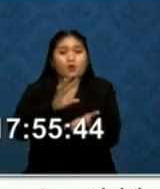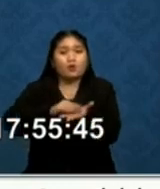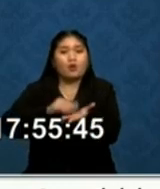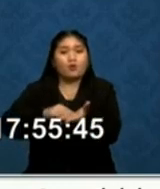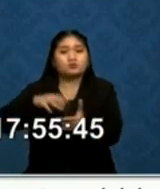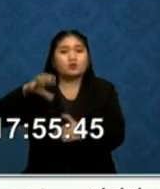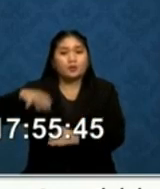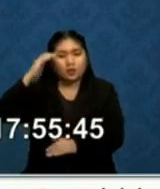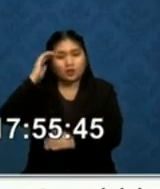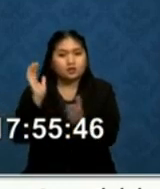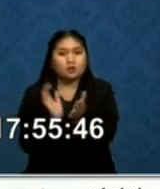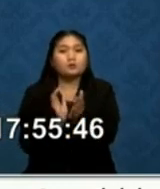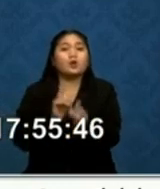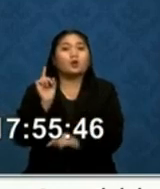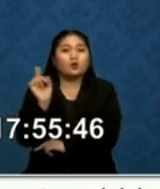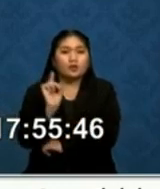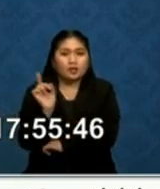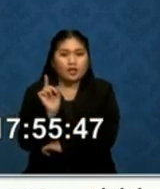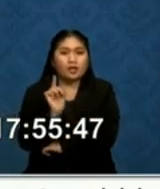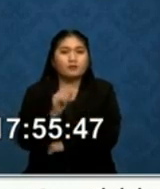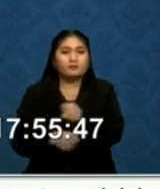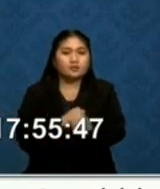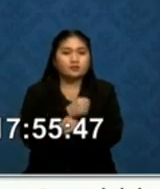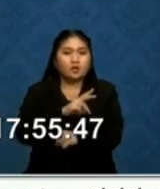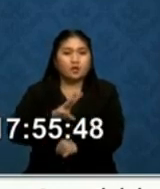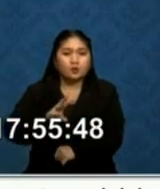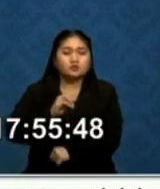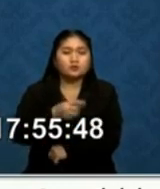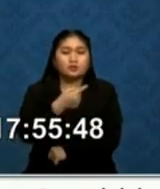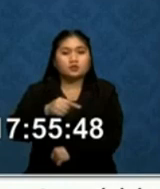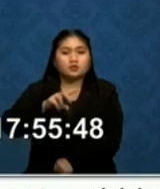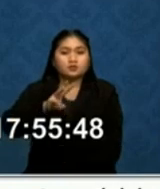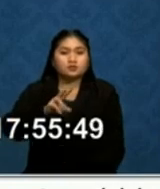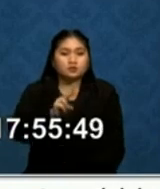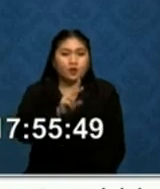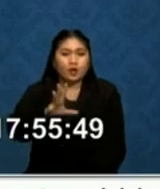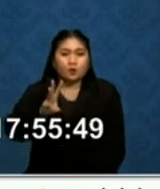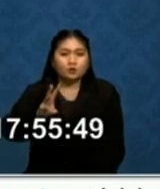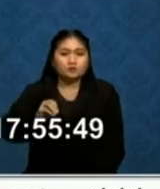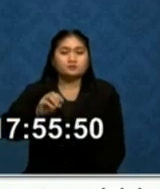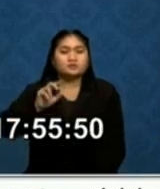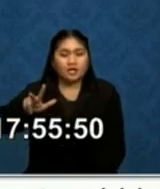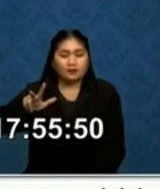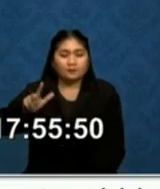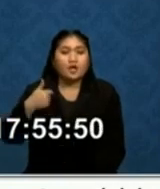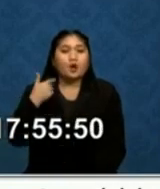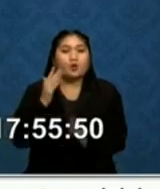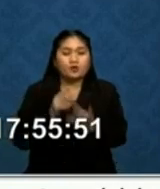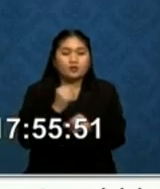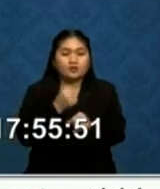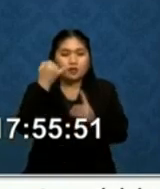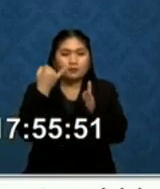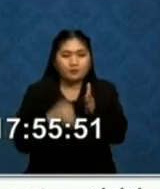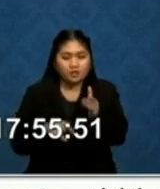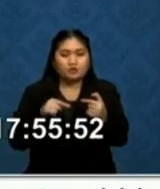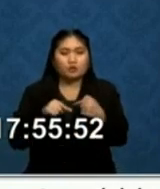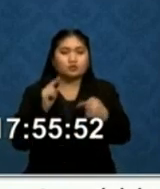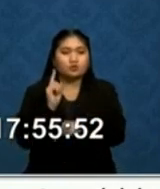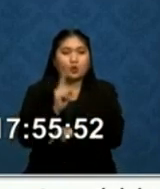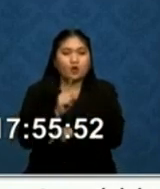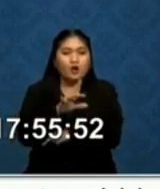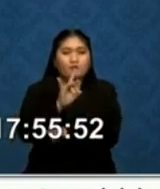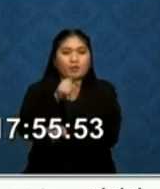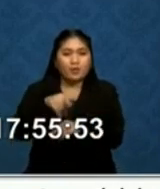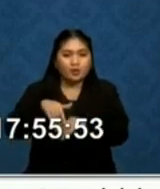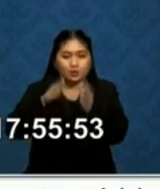นักงานตำรวจแห่งชาติค่ะปี2560ถึง2563มีผู้ที่ทำผิดคดีทางเพศกว่า